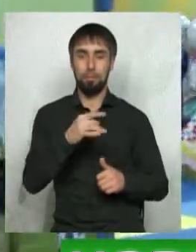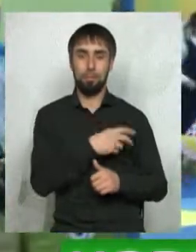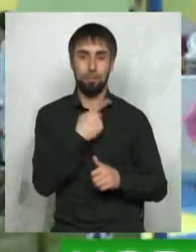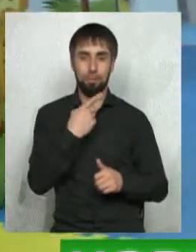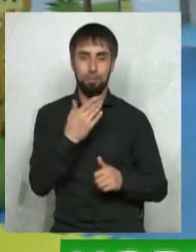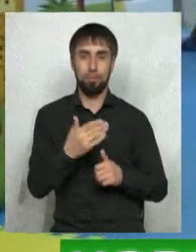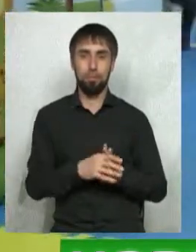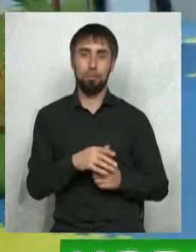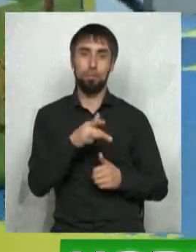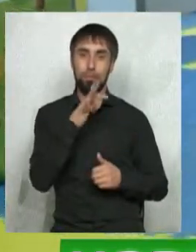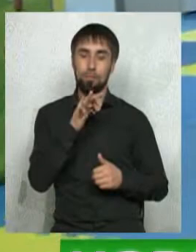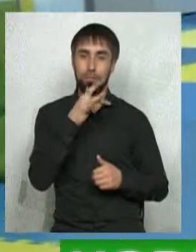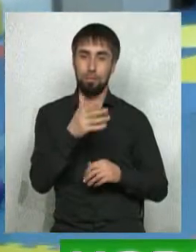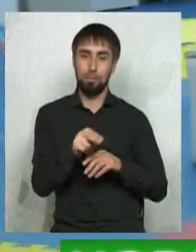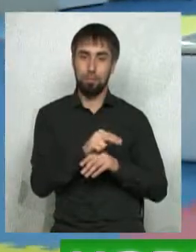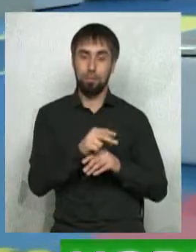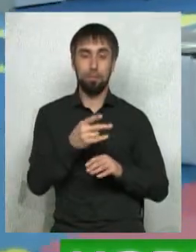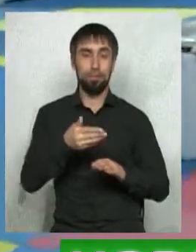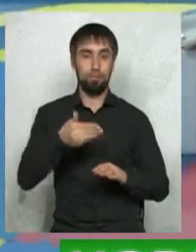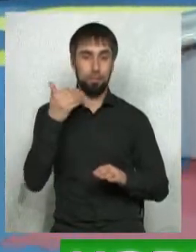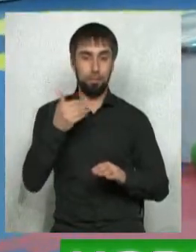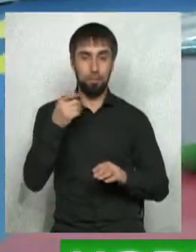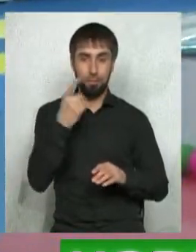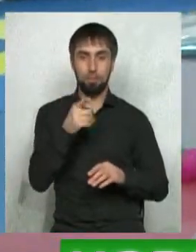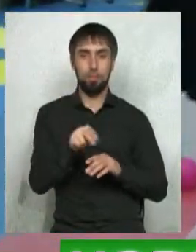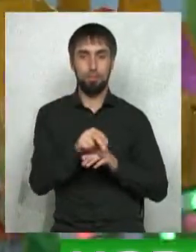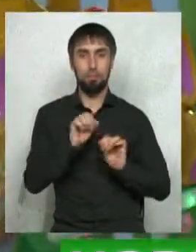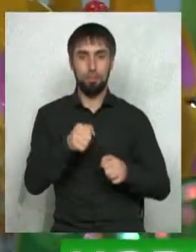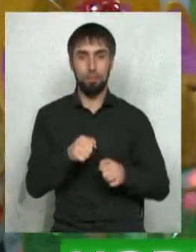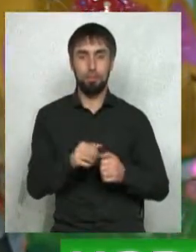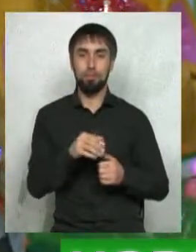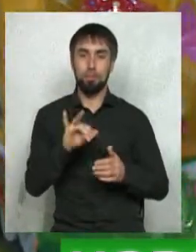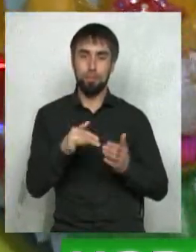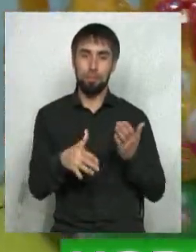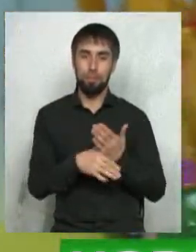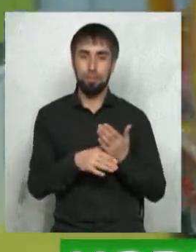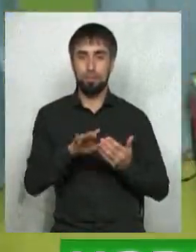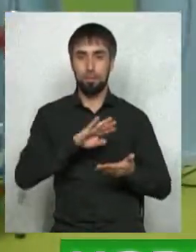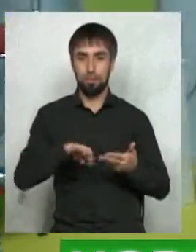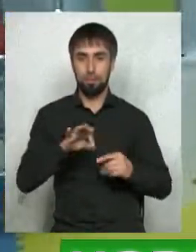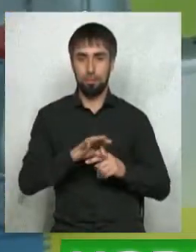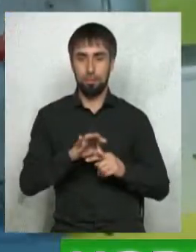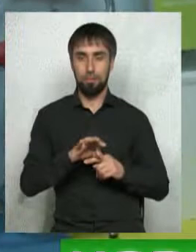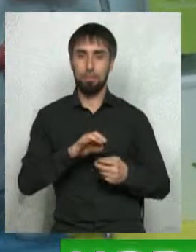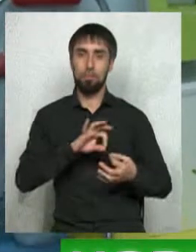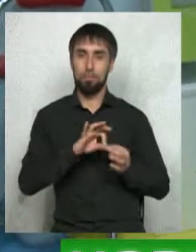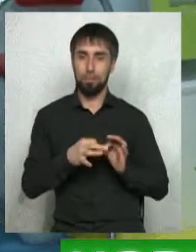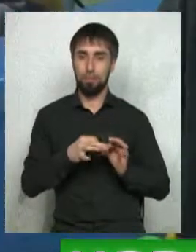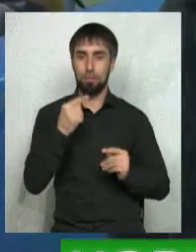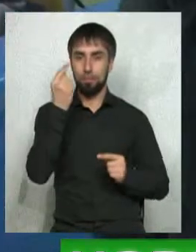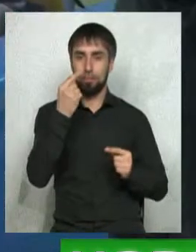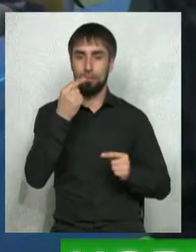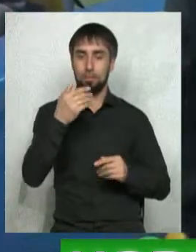Начатое вовремя лечение и обнаружение злокачественных процессов на ранних стадиях помогает преодолеть болезнь. Сложнее с